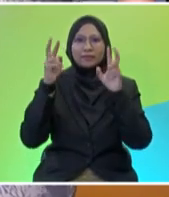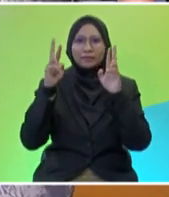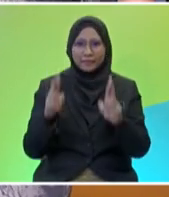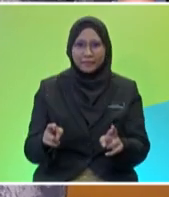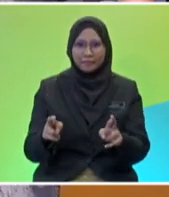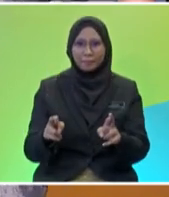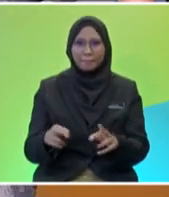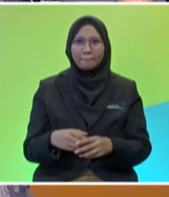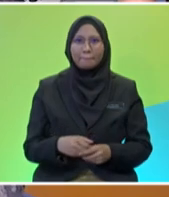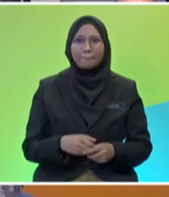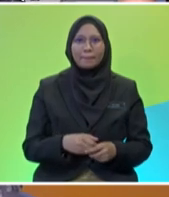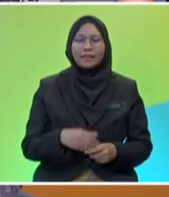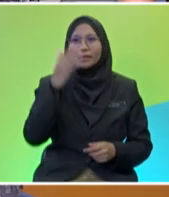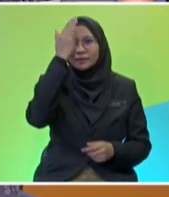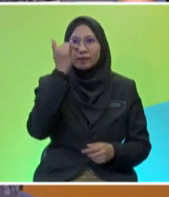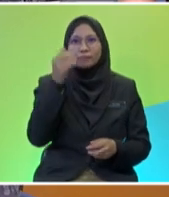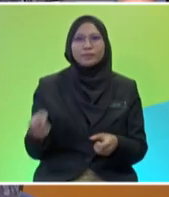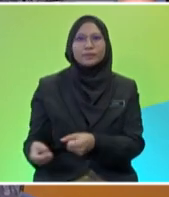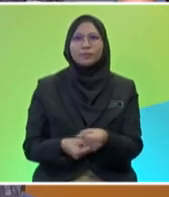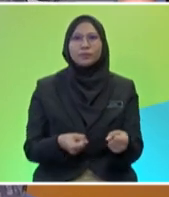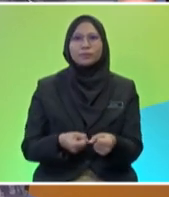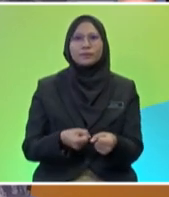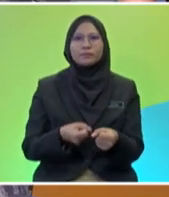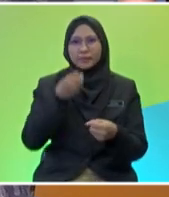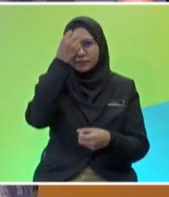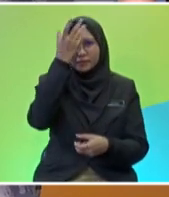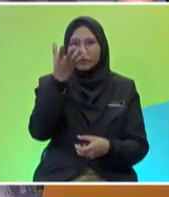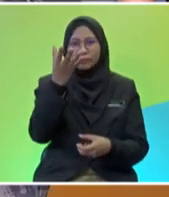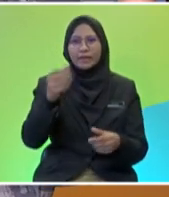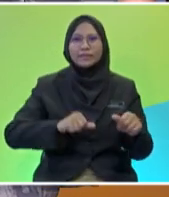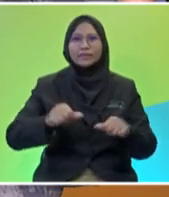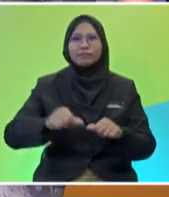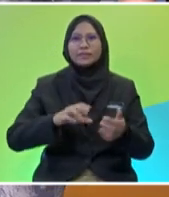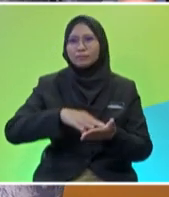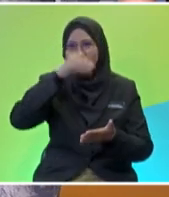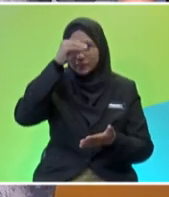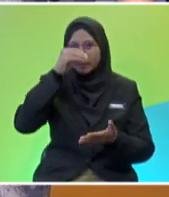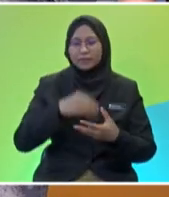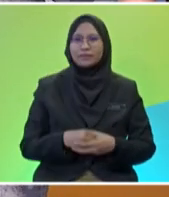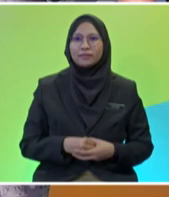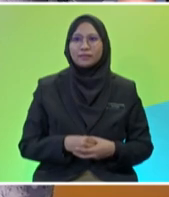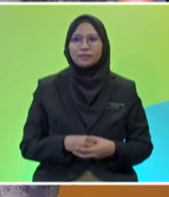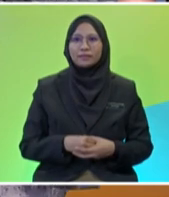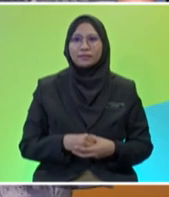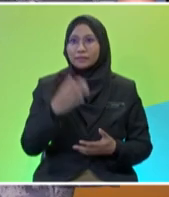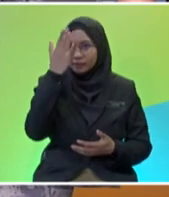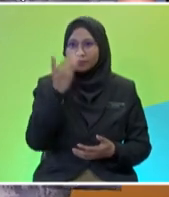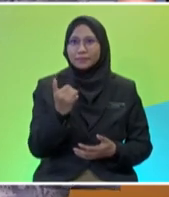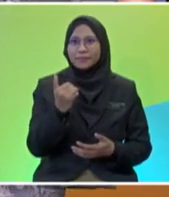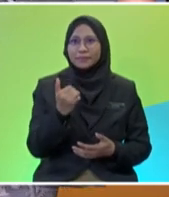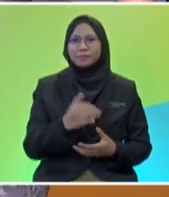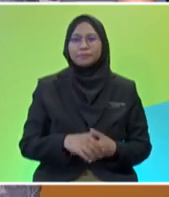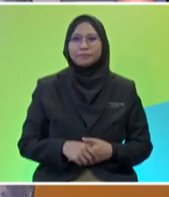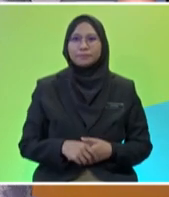memperkenalkan mode pembelajaran ini Oke kalau kita lihat ya kepentingan ataupun Kenapa yaitu